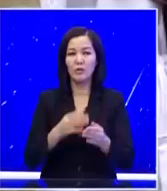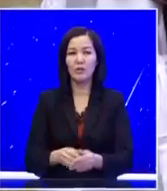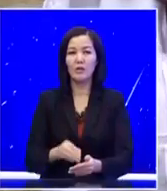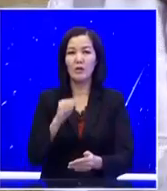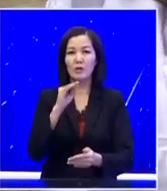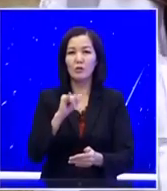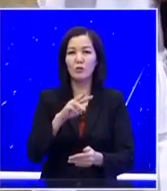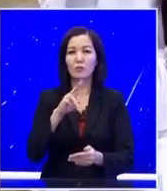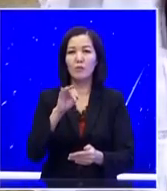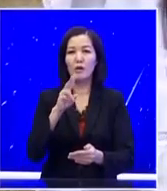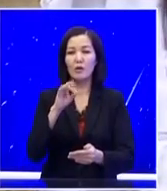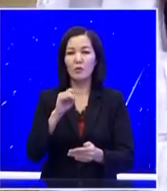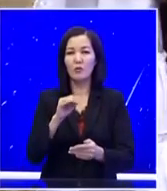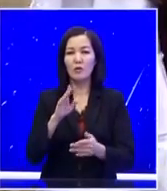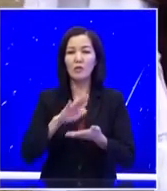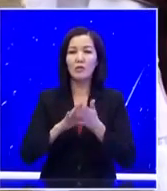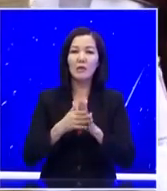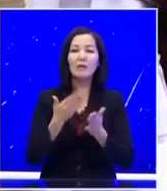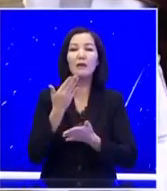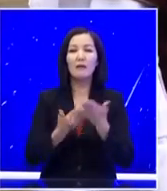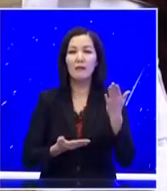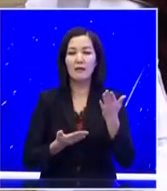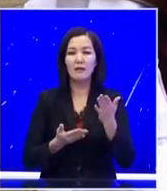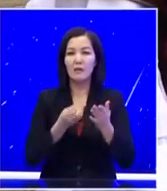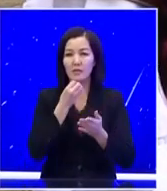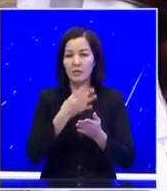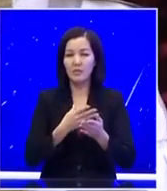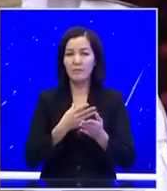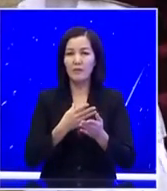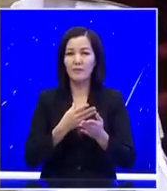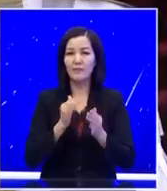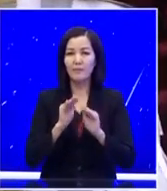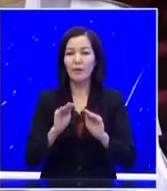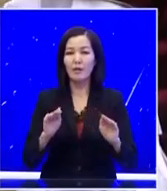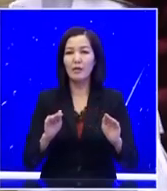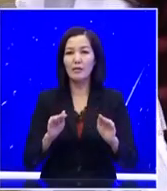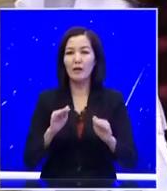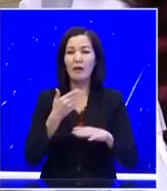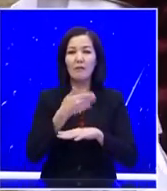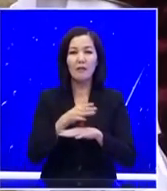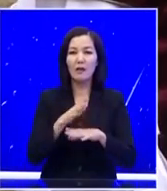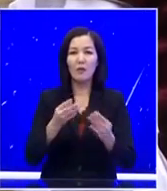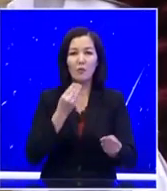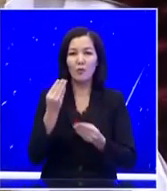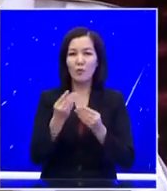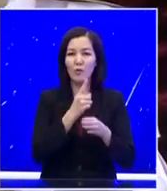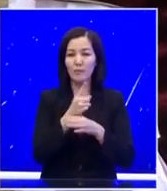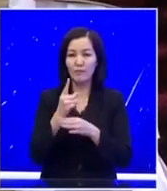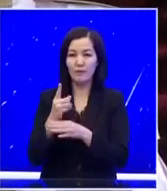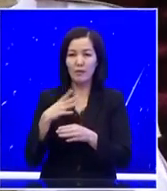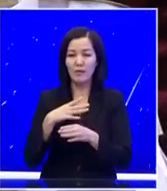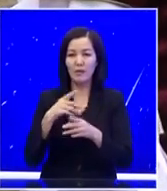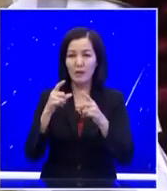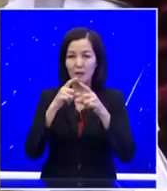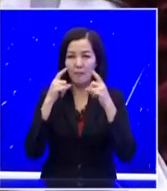Жұмакүл, қалдарың қалай, жақсы ма? Енді балаларды мына далаға шығармай осы маска. Сендерде